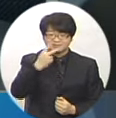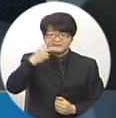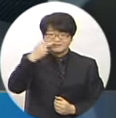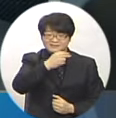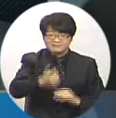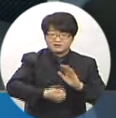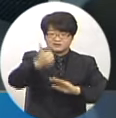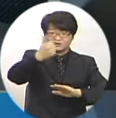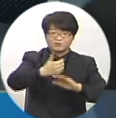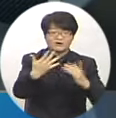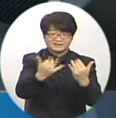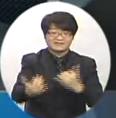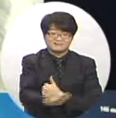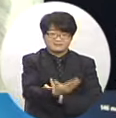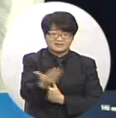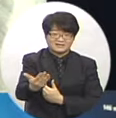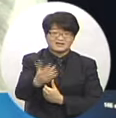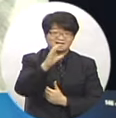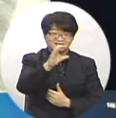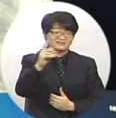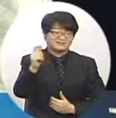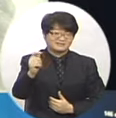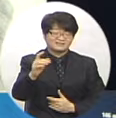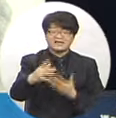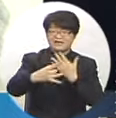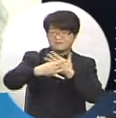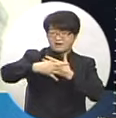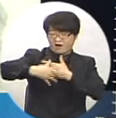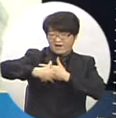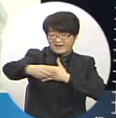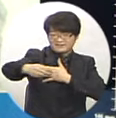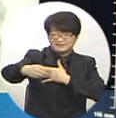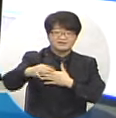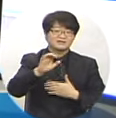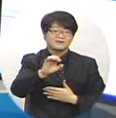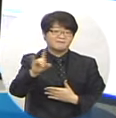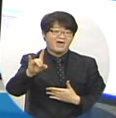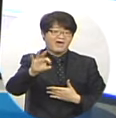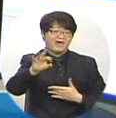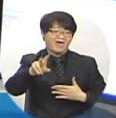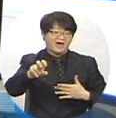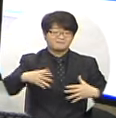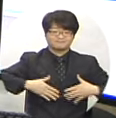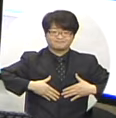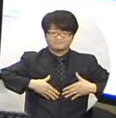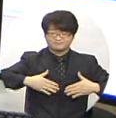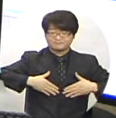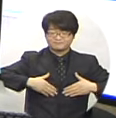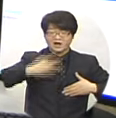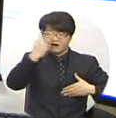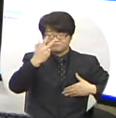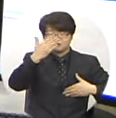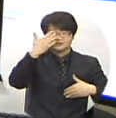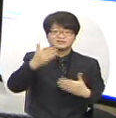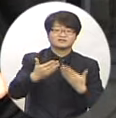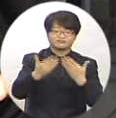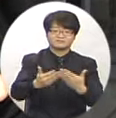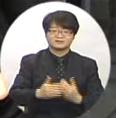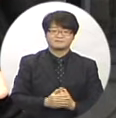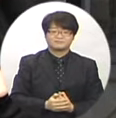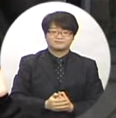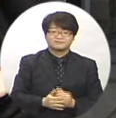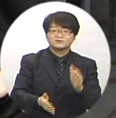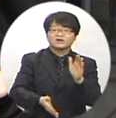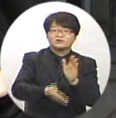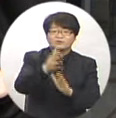금연에 성공한 사람들을 대상으로 CT와 엑스레이 촬영 등 폐암 검진 서비스를 실시하기로 한 겁니다.